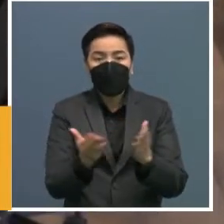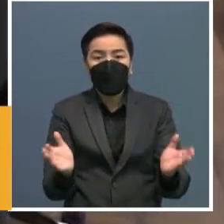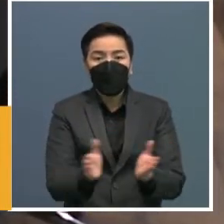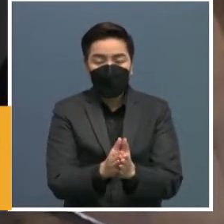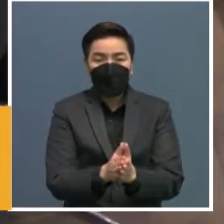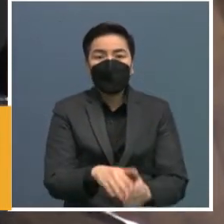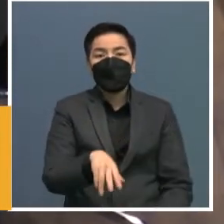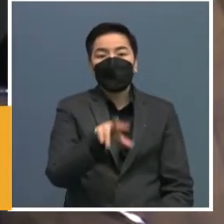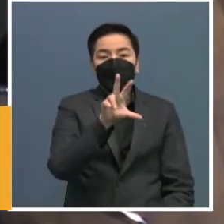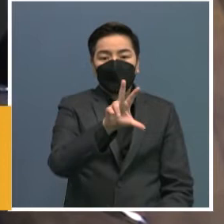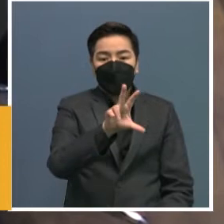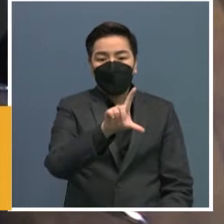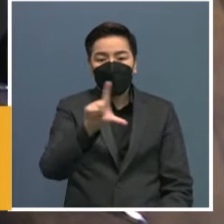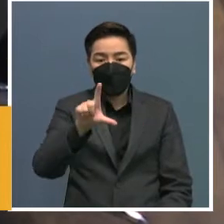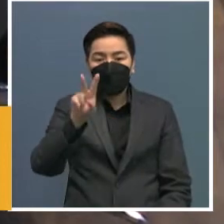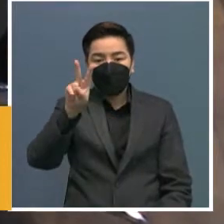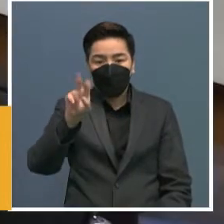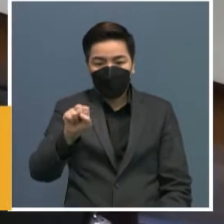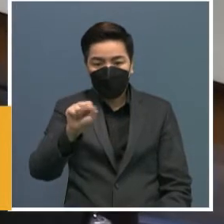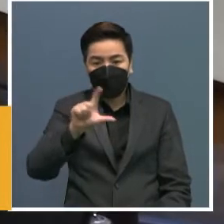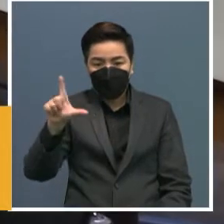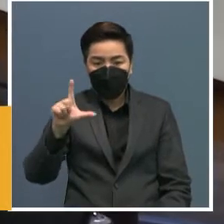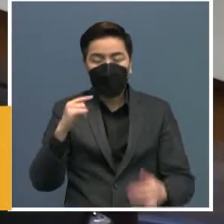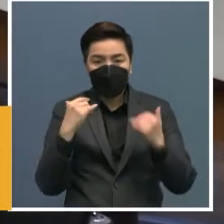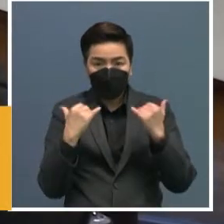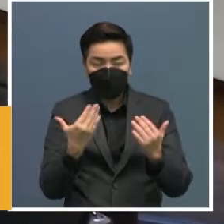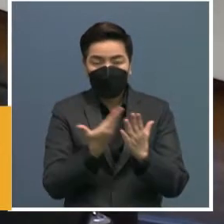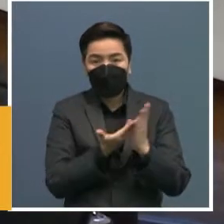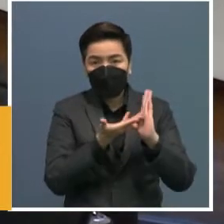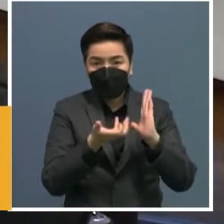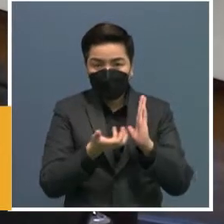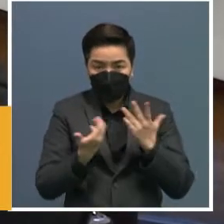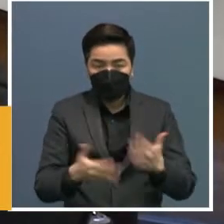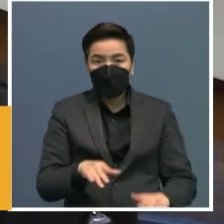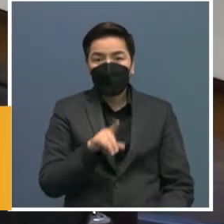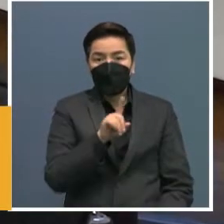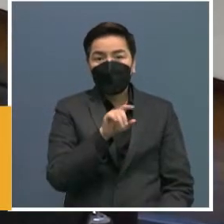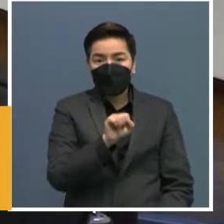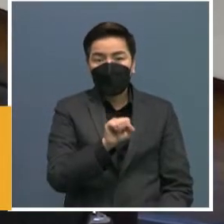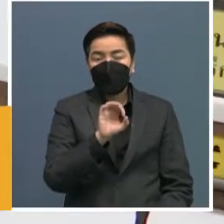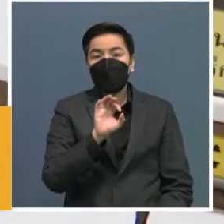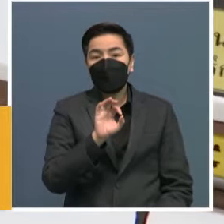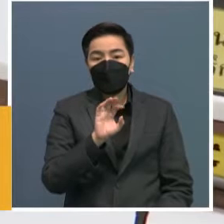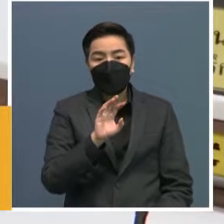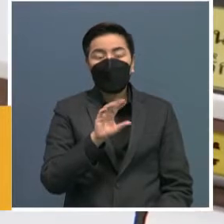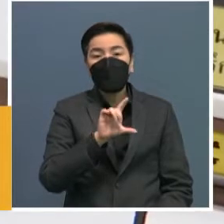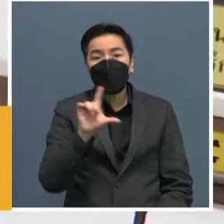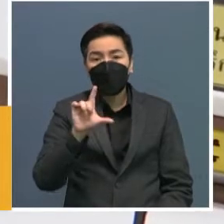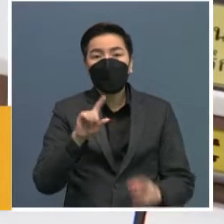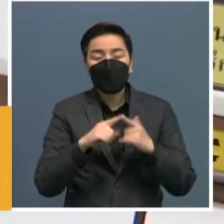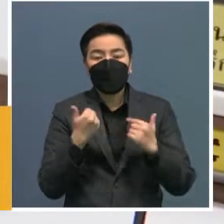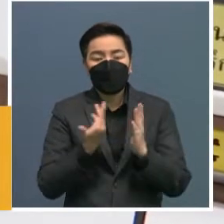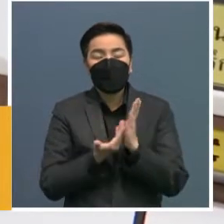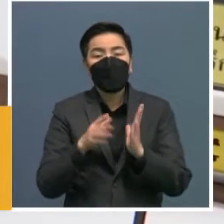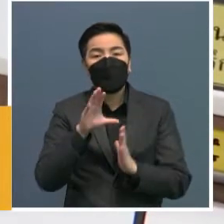อยู่ที่กว่าสามล้านสองแสนล้านบาทนะคะเบิกสายกันไปแล้ว 1ล้าน 9แสนล้านบาททีเดียวคิดเป็นร้อย